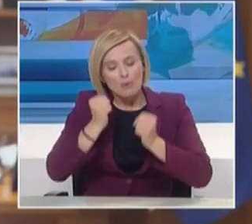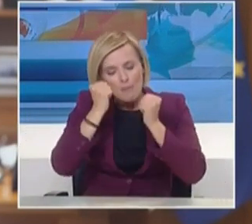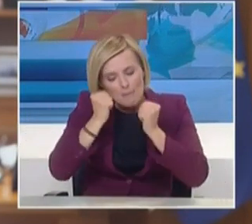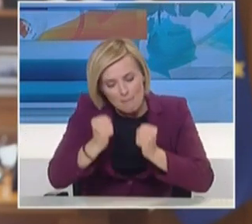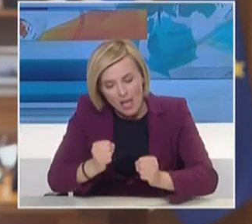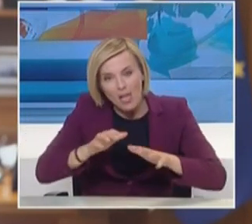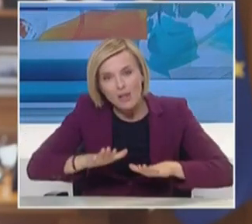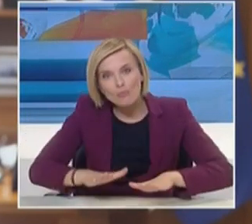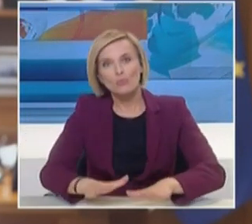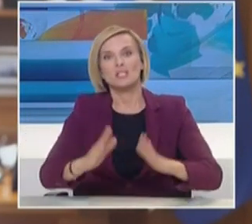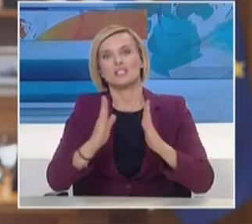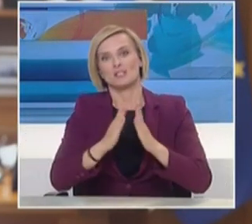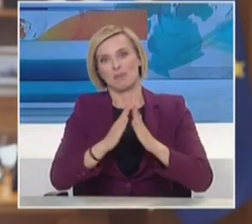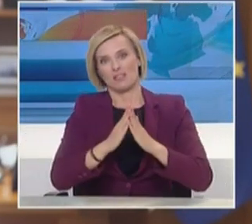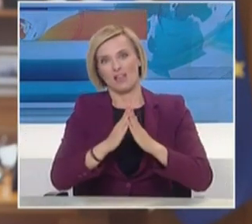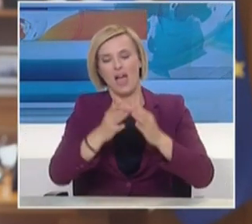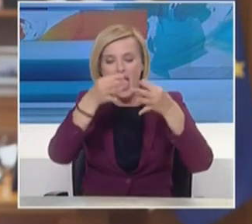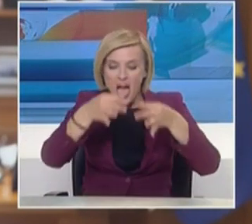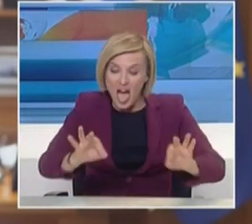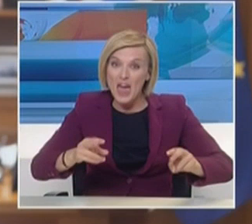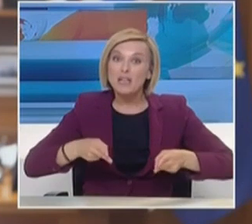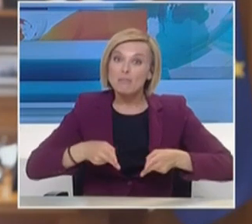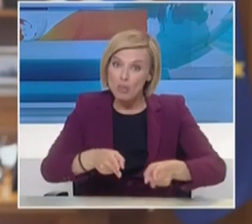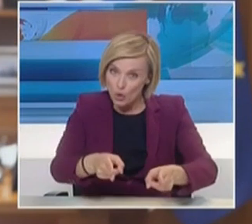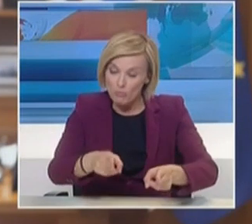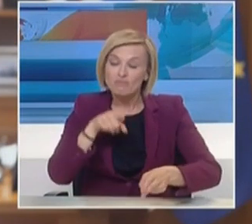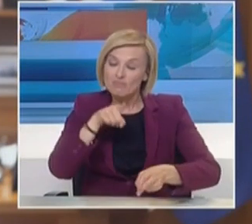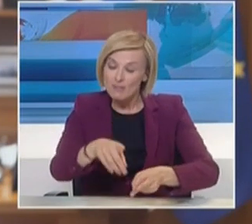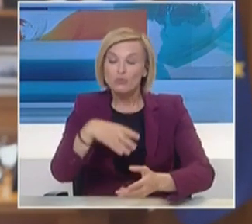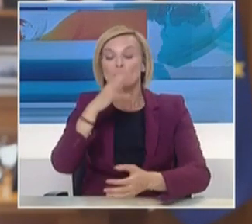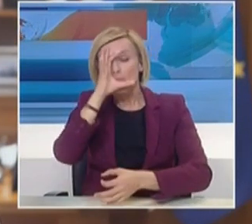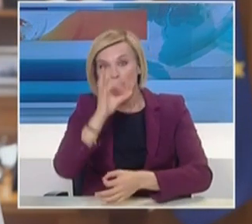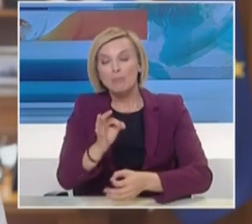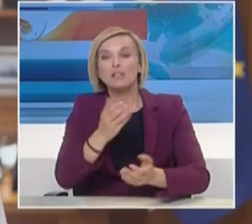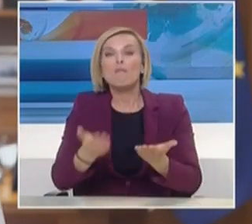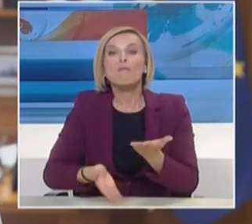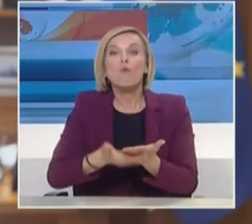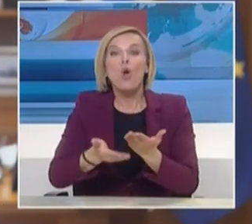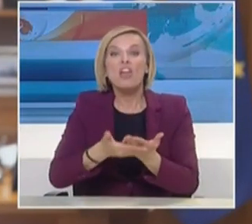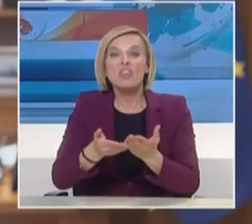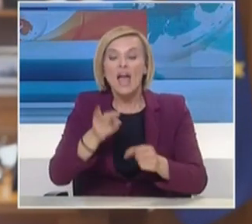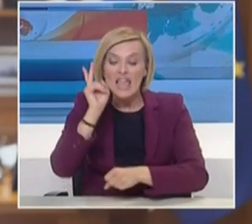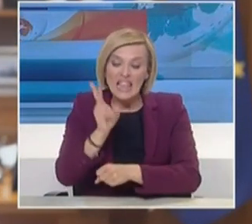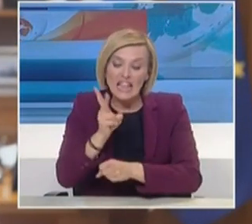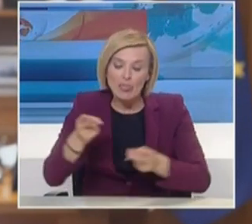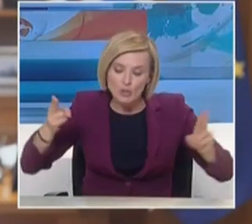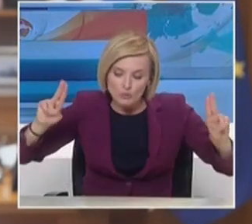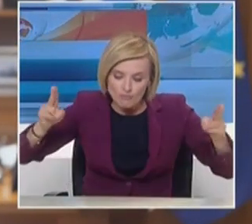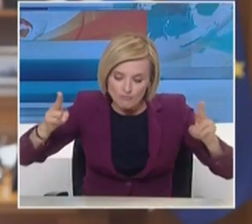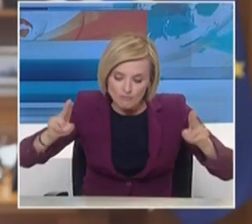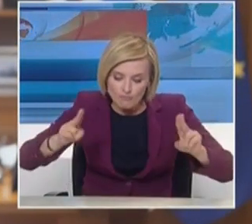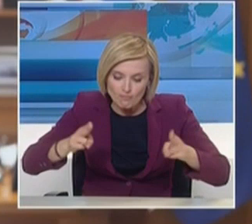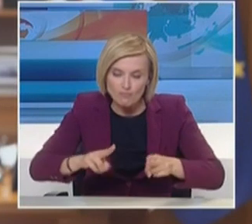Ερημώνοντας δρόμους και πλατείες, εξορίζουμε τον κίνδυνο. Και μένοντας στις αιστείες μας, τις μετατρέπουμε σε οχυρά